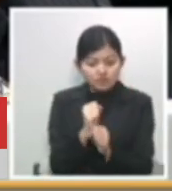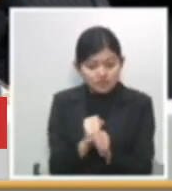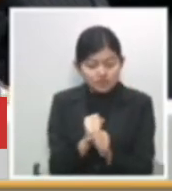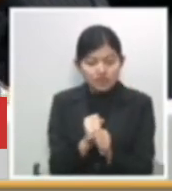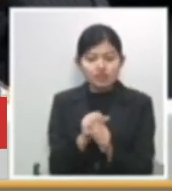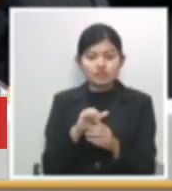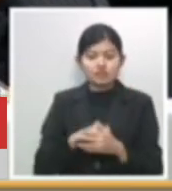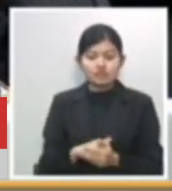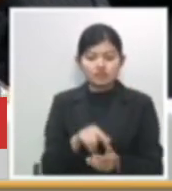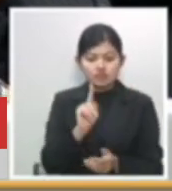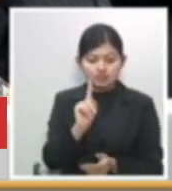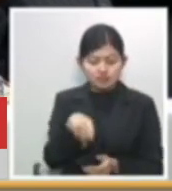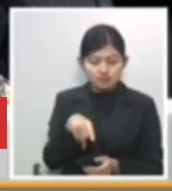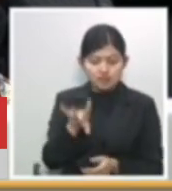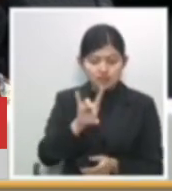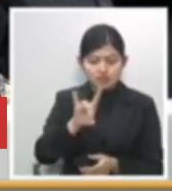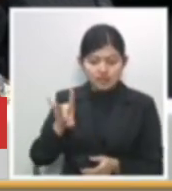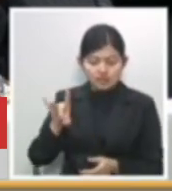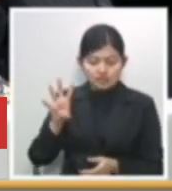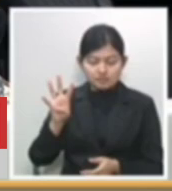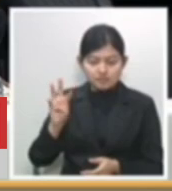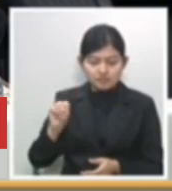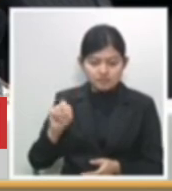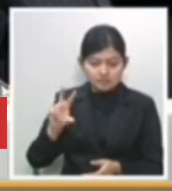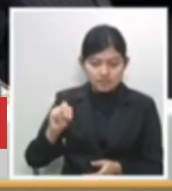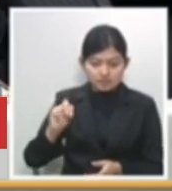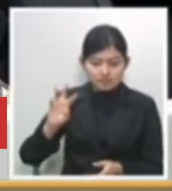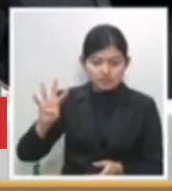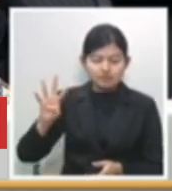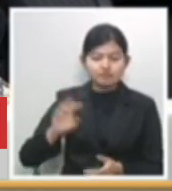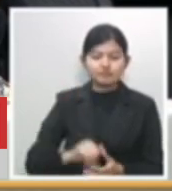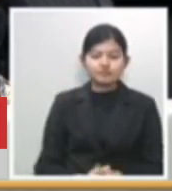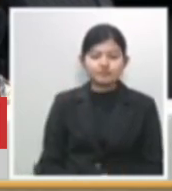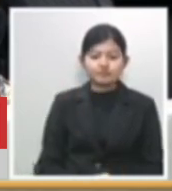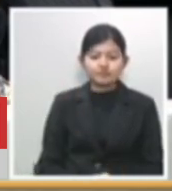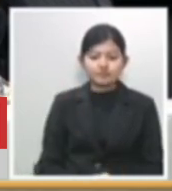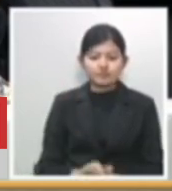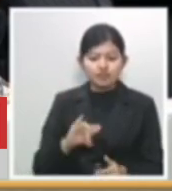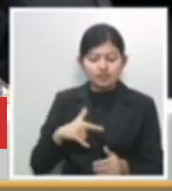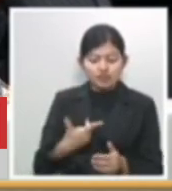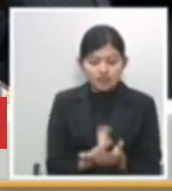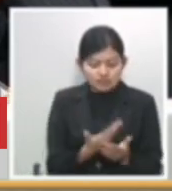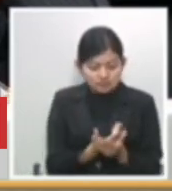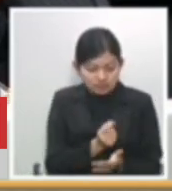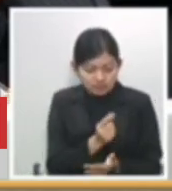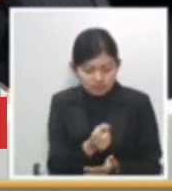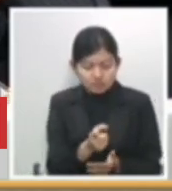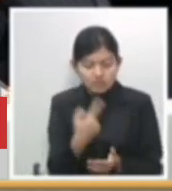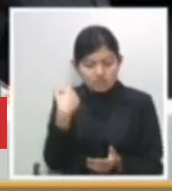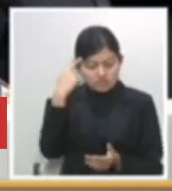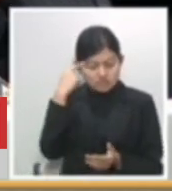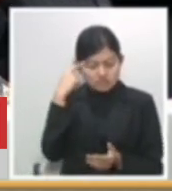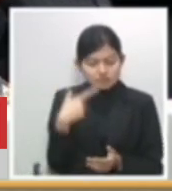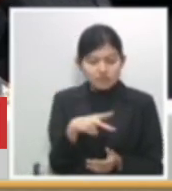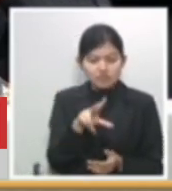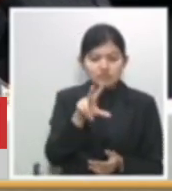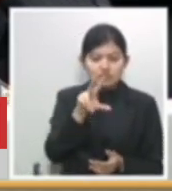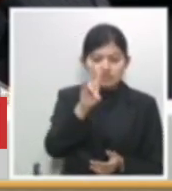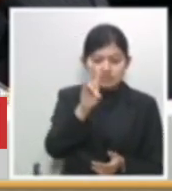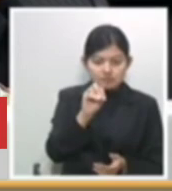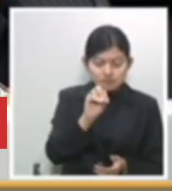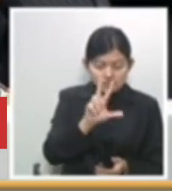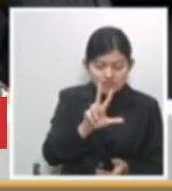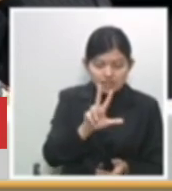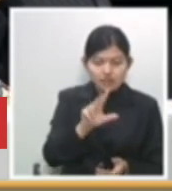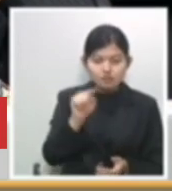านอีก 1,083 ล้านบาทเศษใน3รายการที่ไปจ้างเนี่ยคิดเป็น 63.48 เป